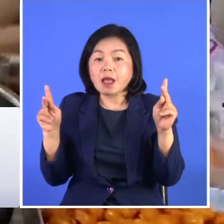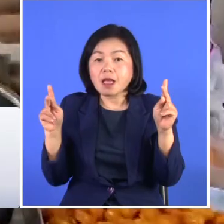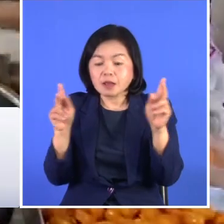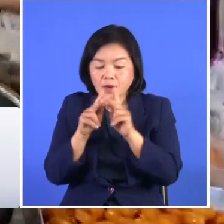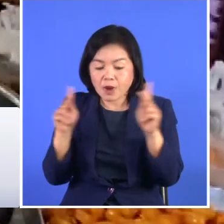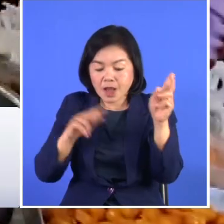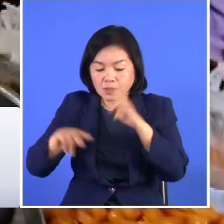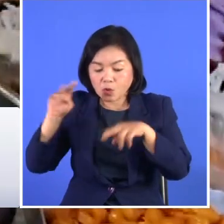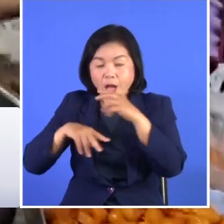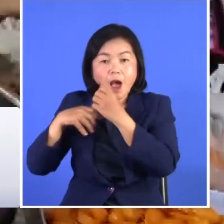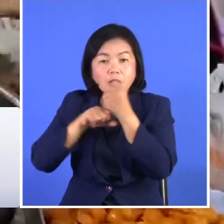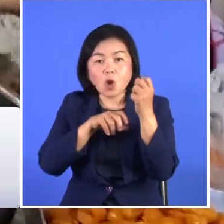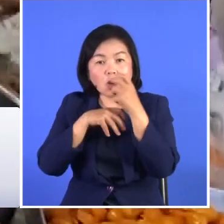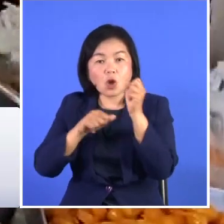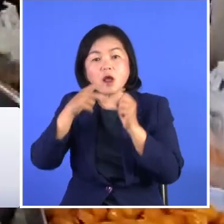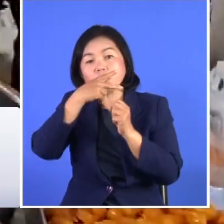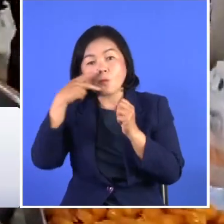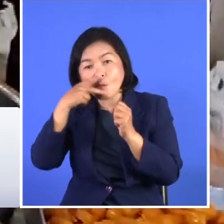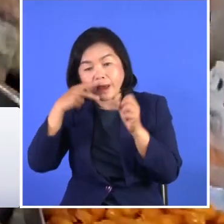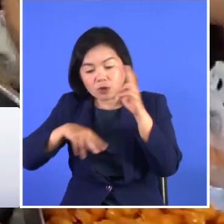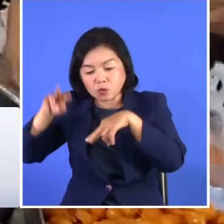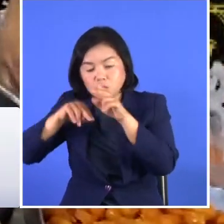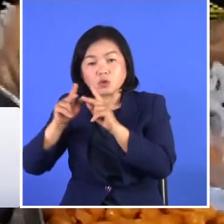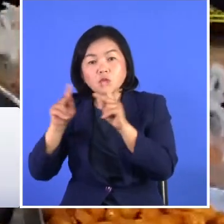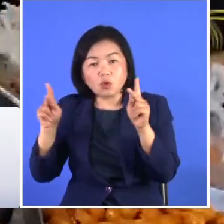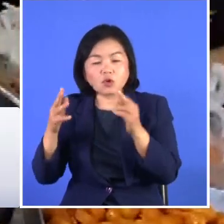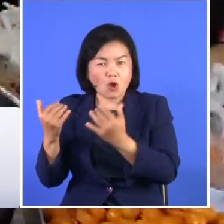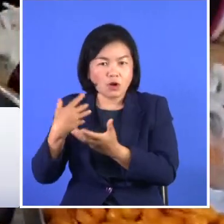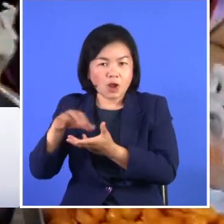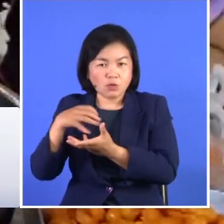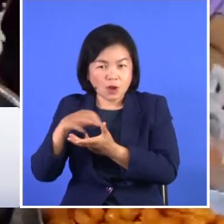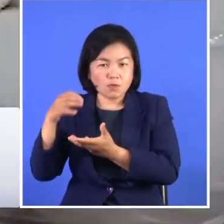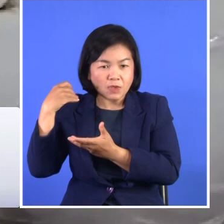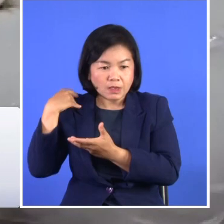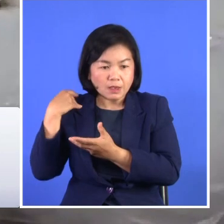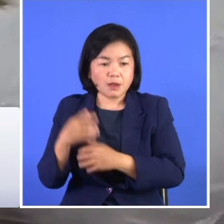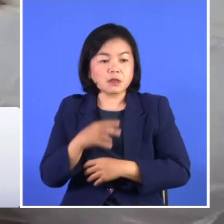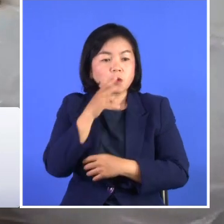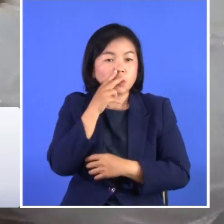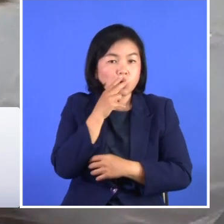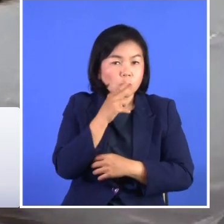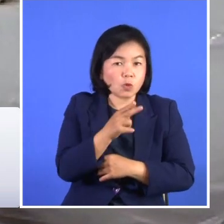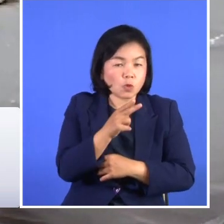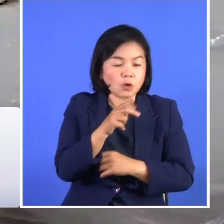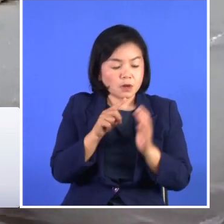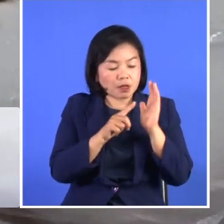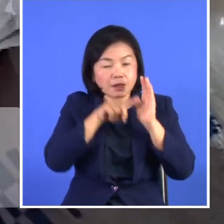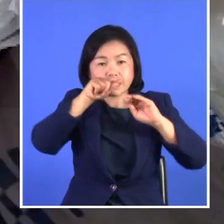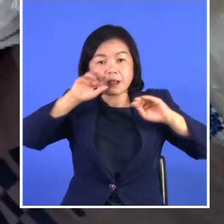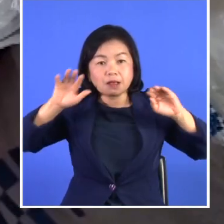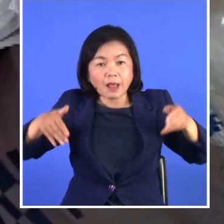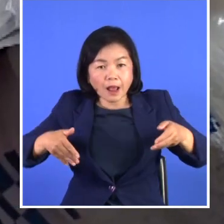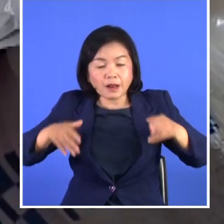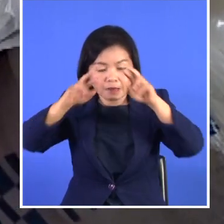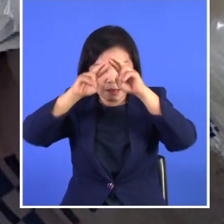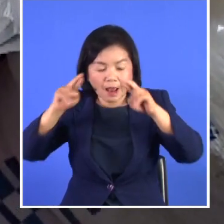รมการอ้อยและน้ำตาลทรายที่ผมพูดถึงเดี๋ยวเล่าให้ฟังต่อเอานี้ก่อนให้ดูอีกที่ชัยนาทฮะเจ้าของร้านขนมหว